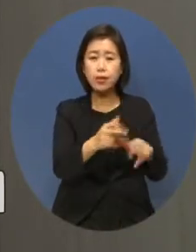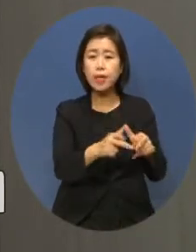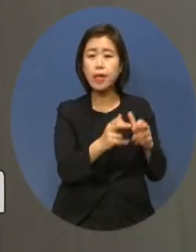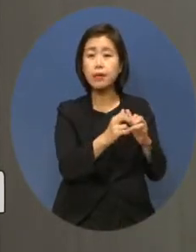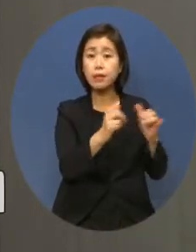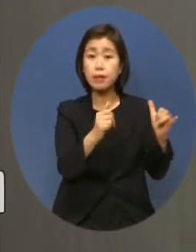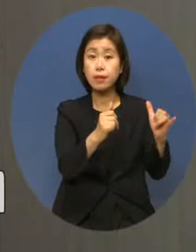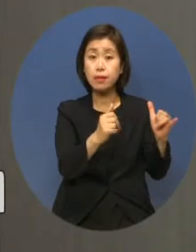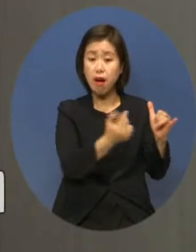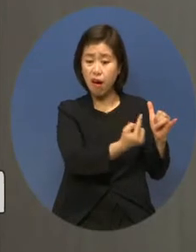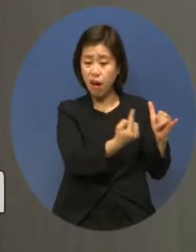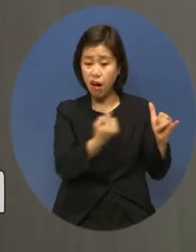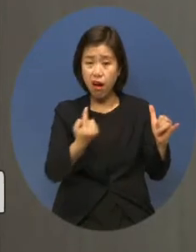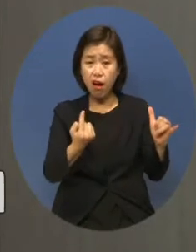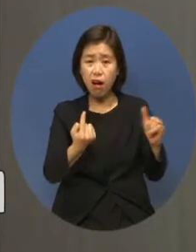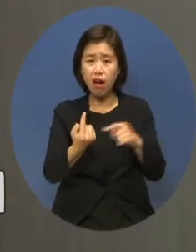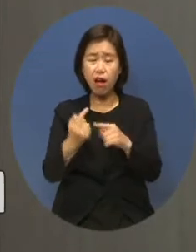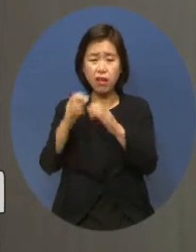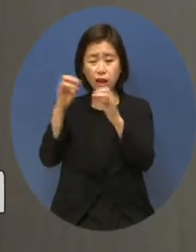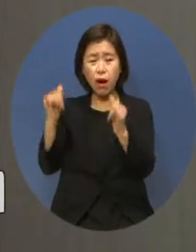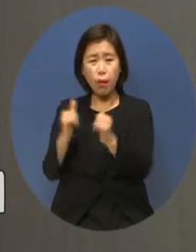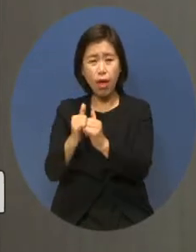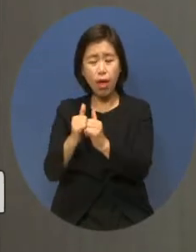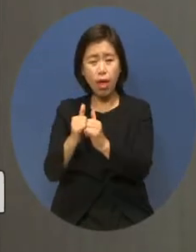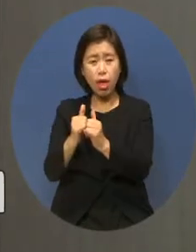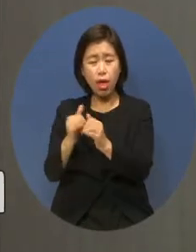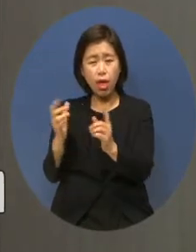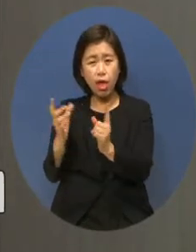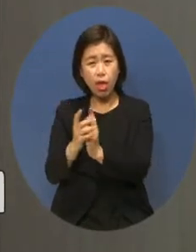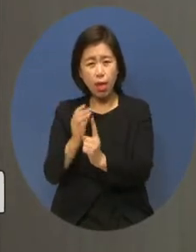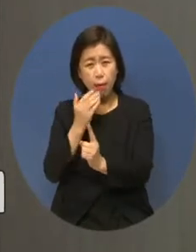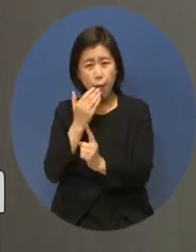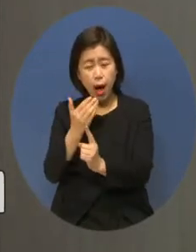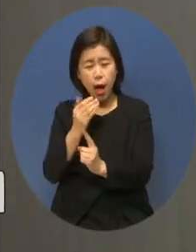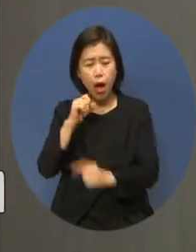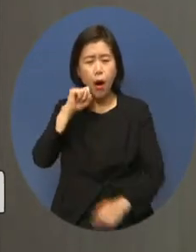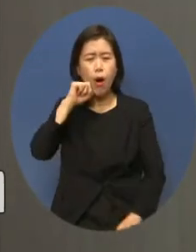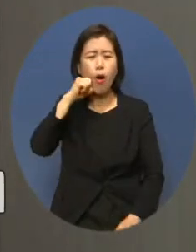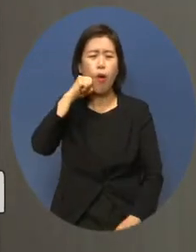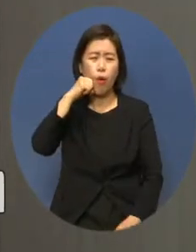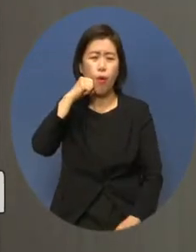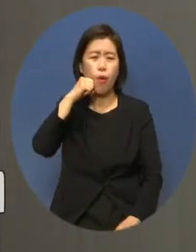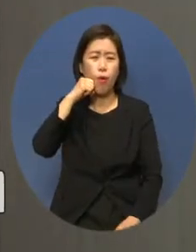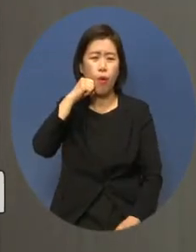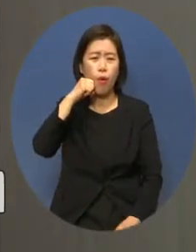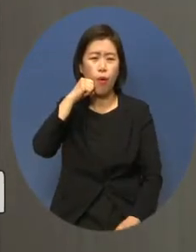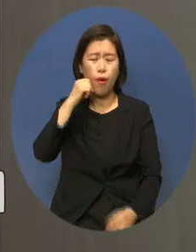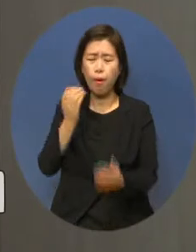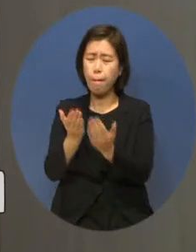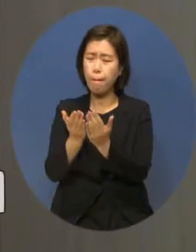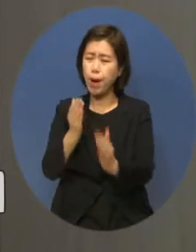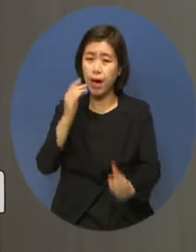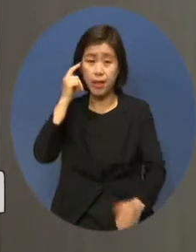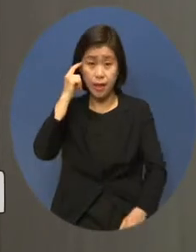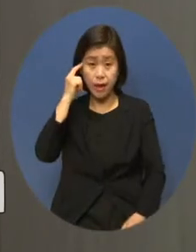어떻게 자립한단 말인가라고 이런 관점에서 보면 탈시설은 굉장히 그냥 비현실적인 아이디어처럼